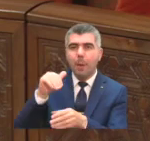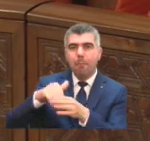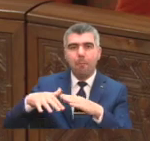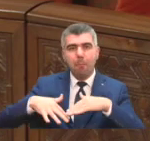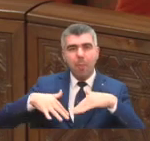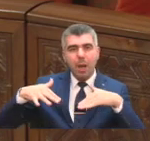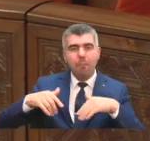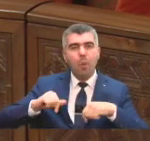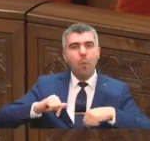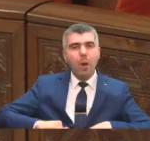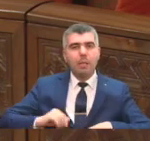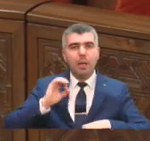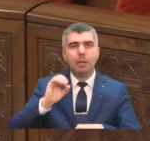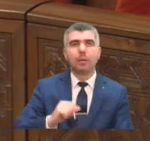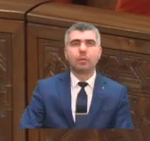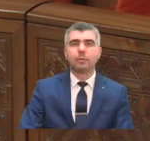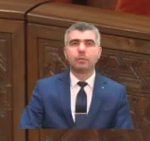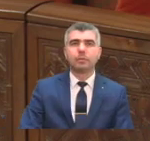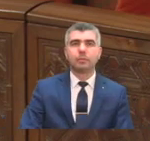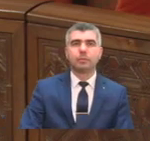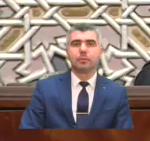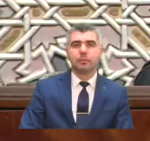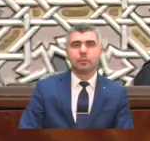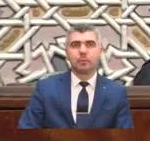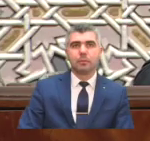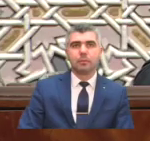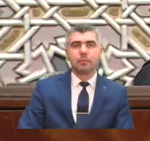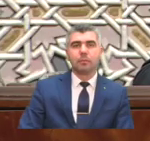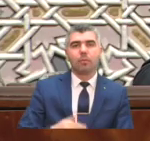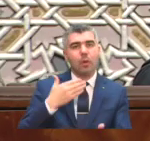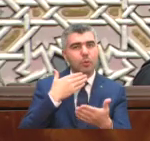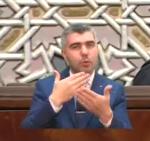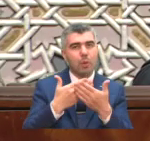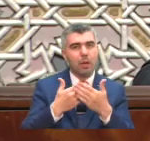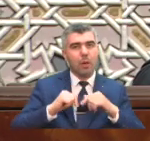كحنا كوزاره. شكرا. شكرا سيدة الوزيرة.